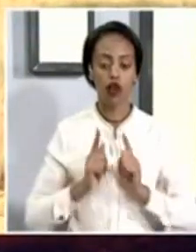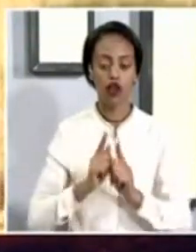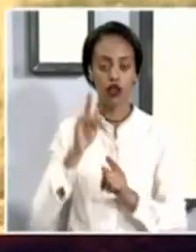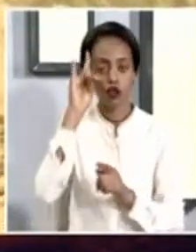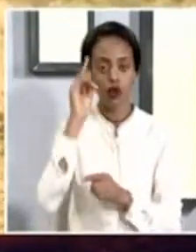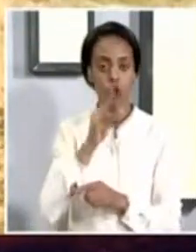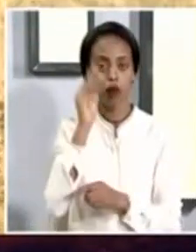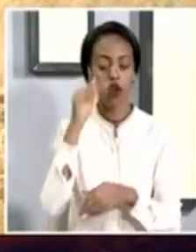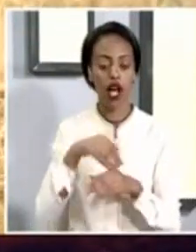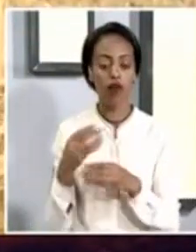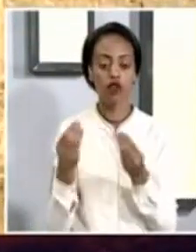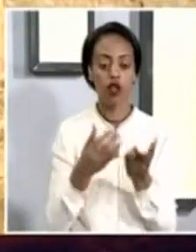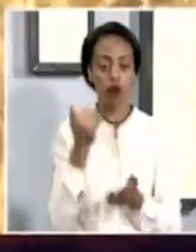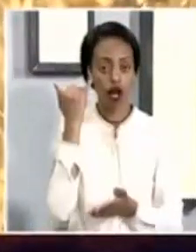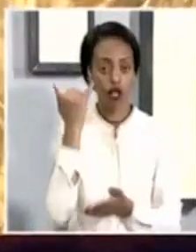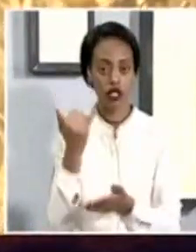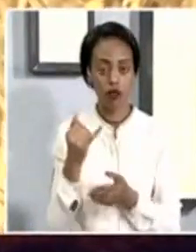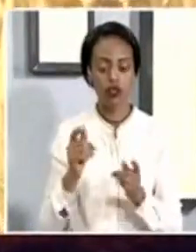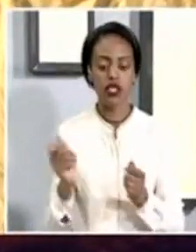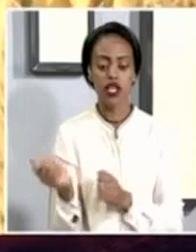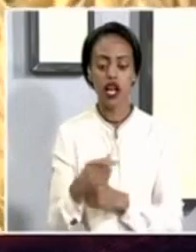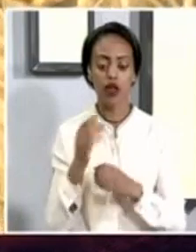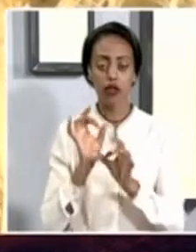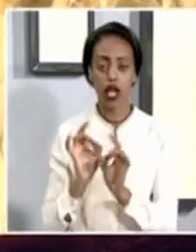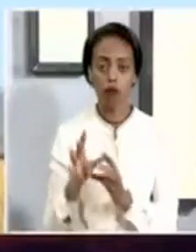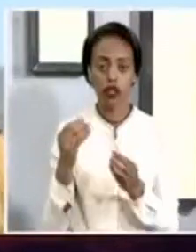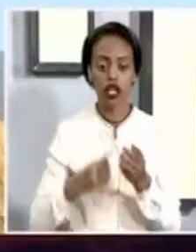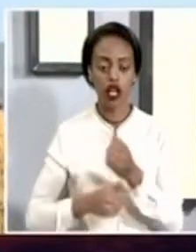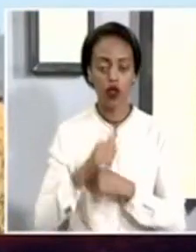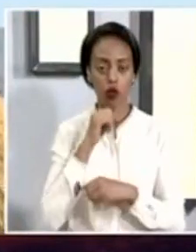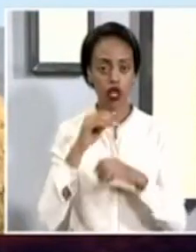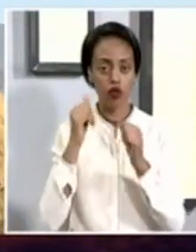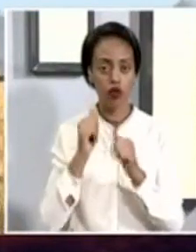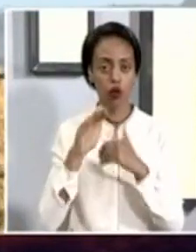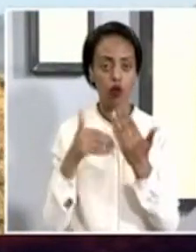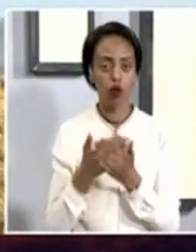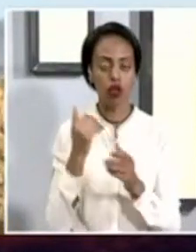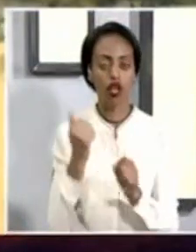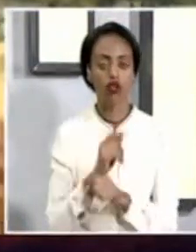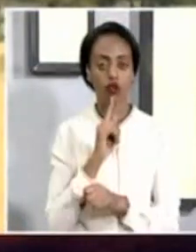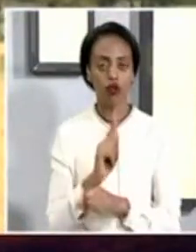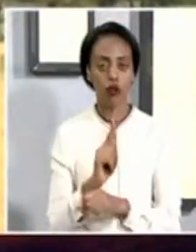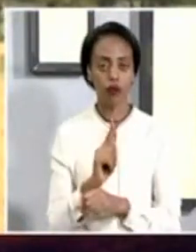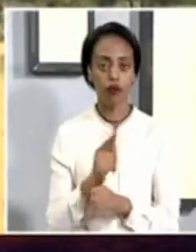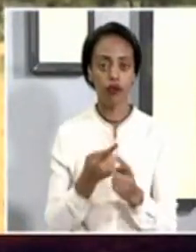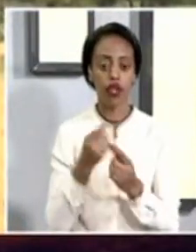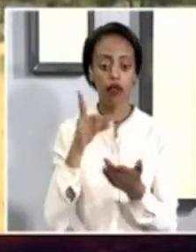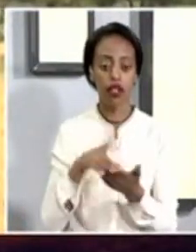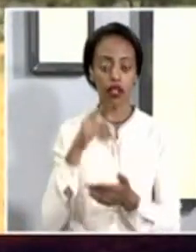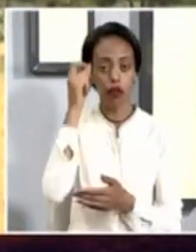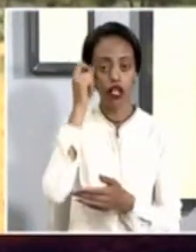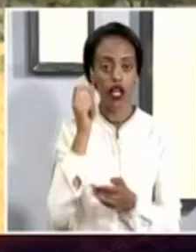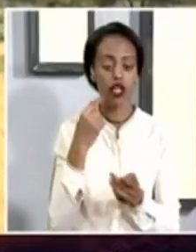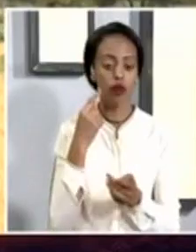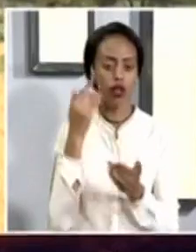ምብራቅ ትግራይ ኣብ ዝሃቡና ርእቶ ድማ ዘራእቲ በቲ ዕስለንበጣ ከይጉዳእ ዝኽእልዎ ኩሉ እናሰርሑ እዮም ካብ ከተማ ዓዲግራት መፅአ ትማ ምሸት